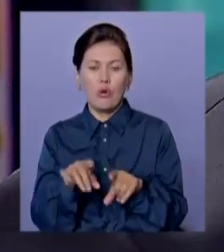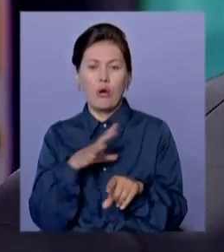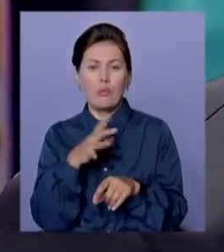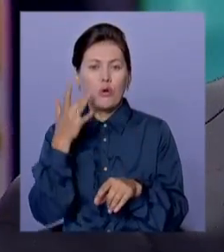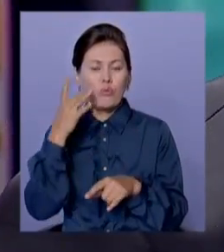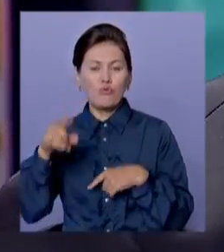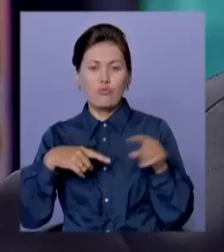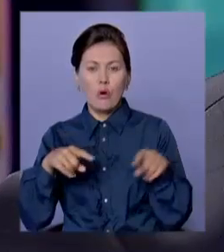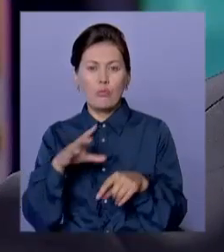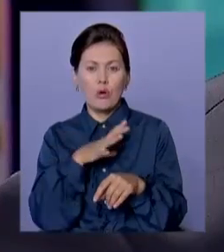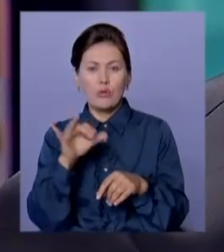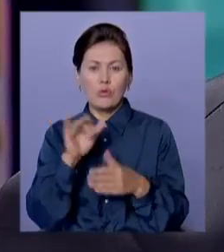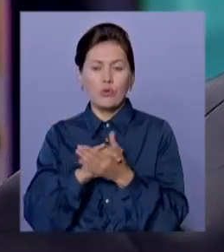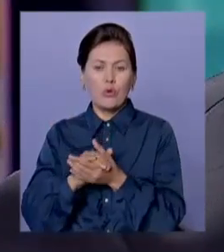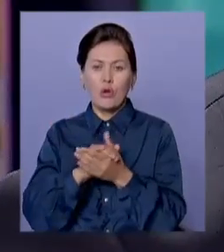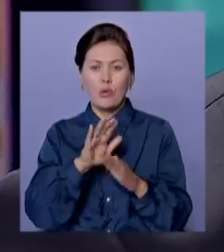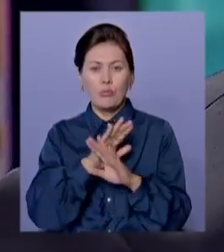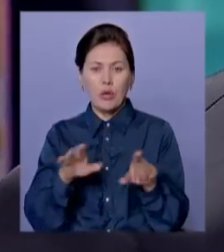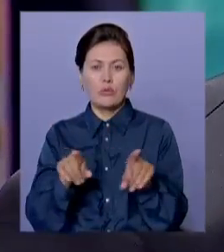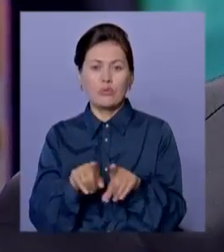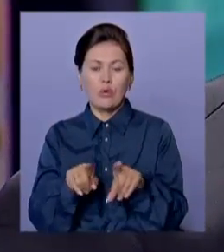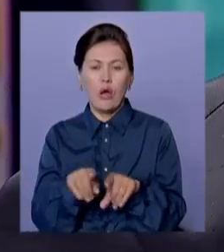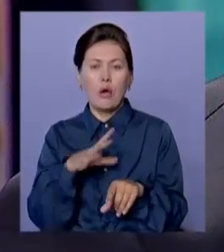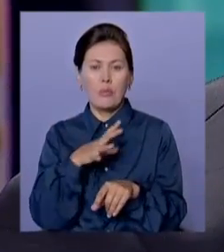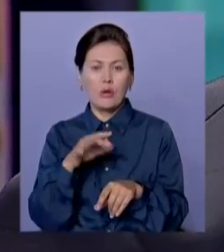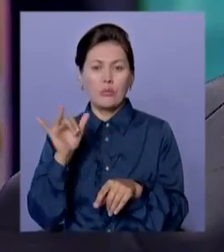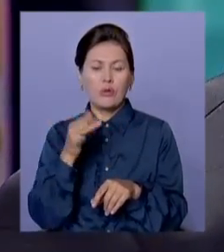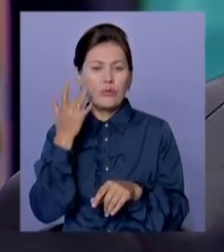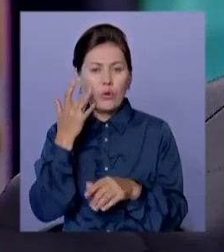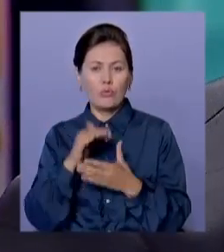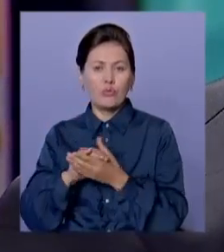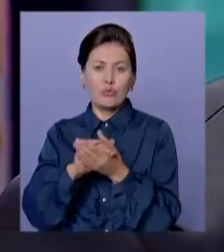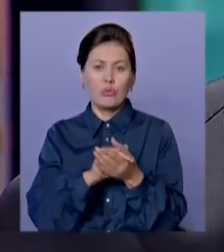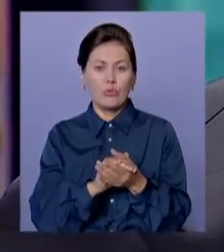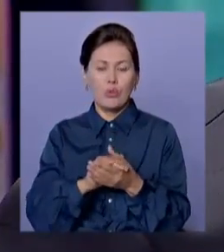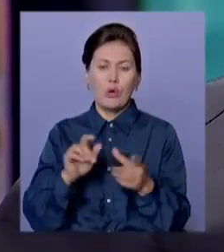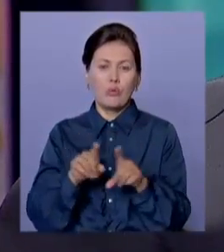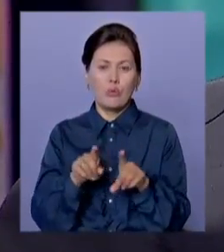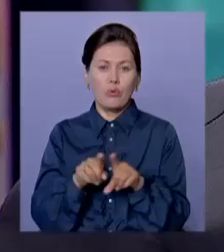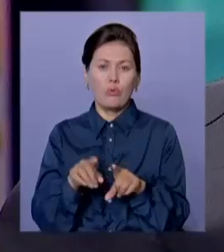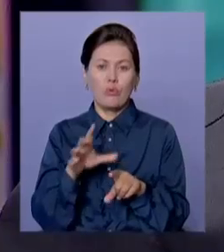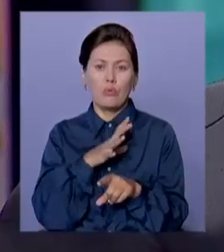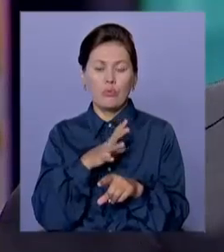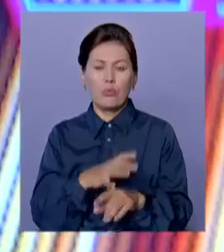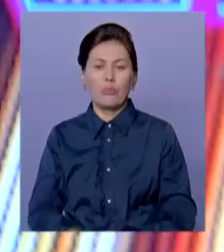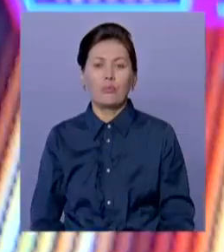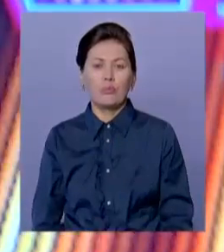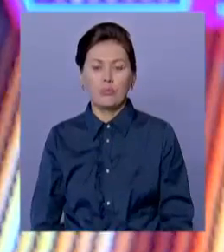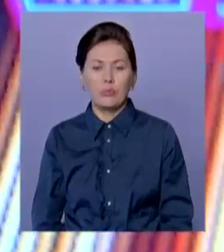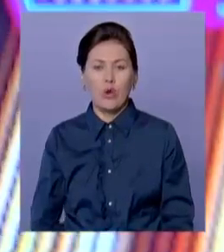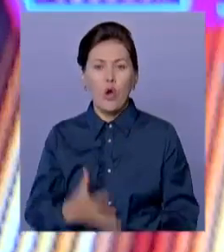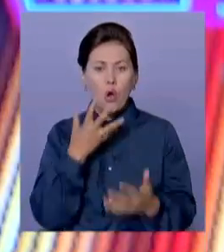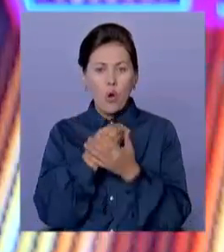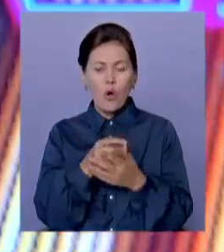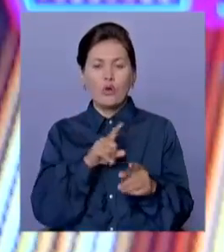Әрине, футболист болса ғана дос бол деген не емес, бәріміз дос болып. Енді өз